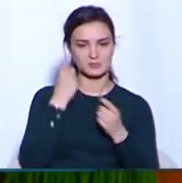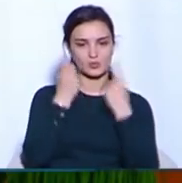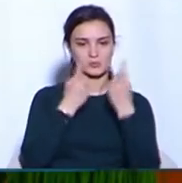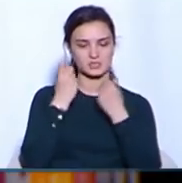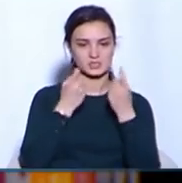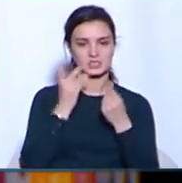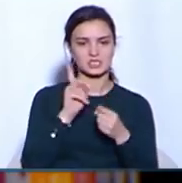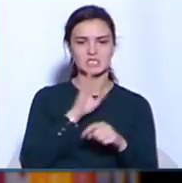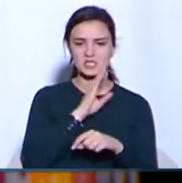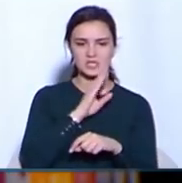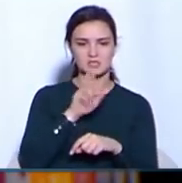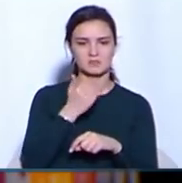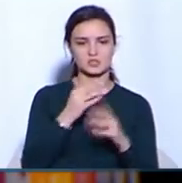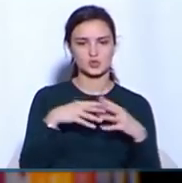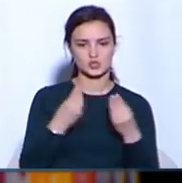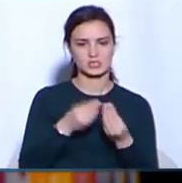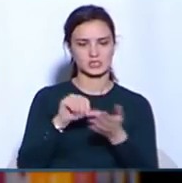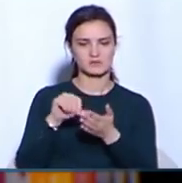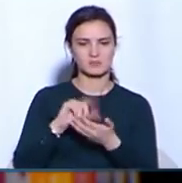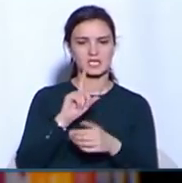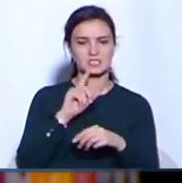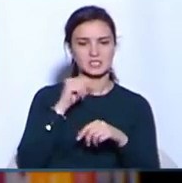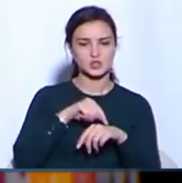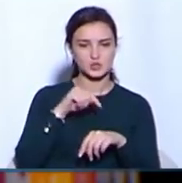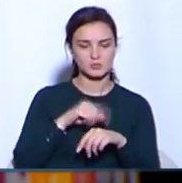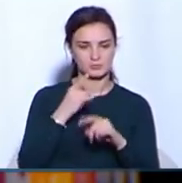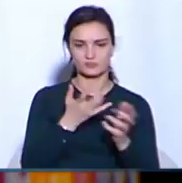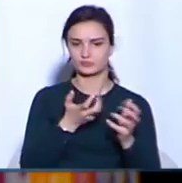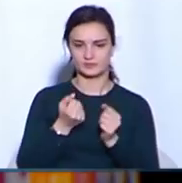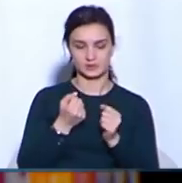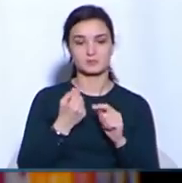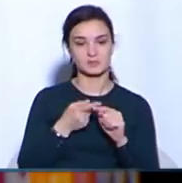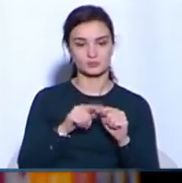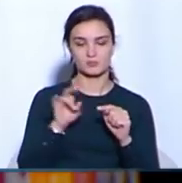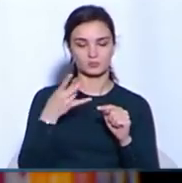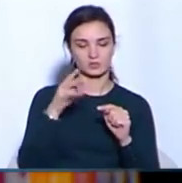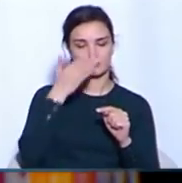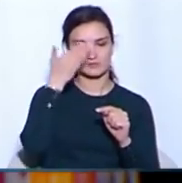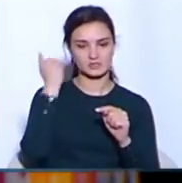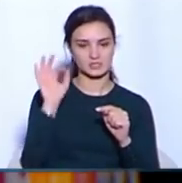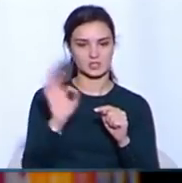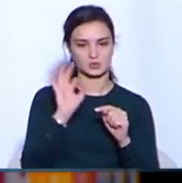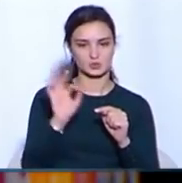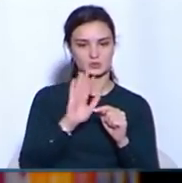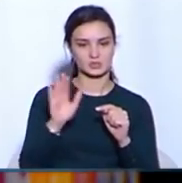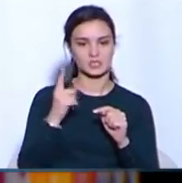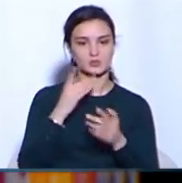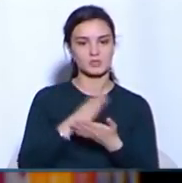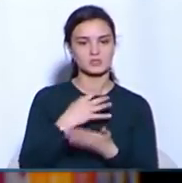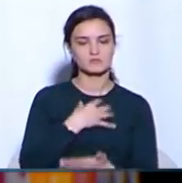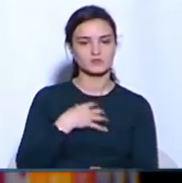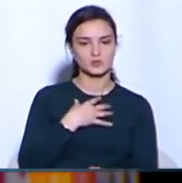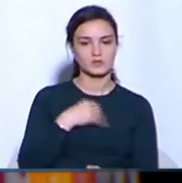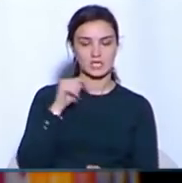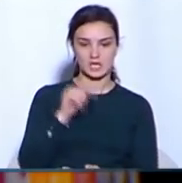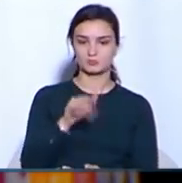რომელსაც განიცდიან დედა და მისი ოჯახის წევრები. ამიტომ ესეც არ უნდა დაგვავიწყდეს არასოდეს, რატო მნიშვნელოვანია, რომ